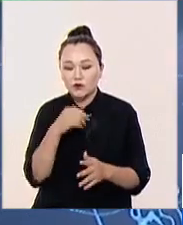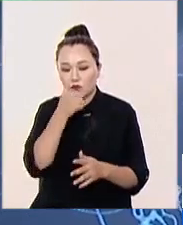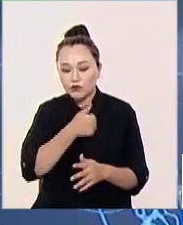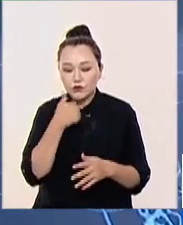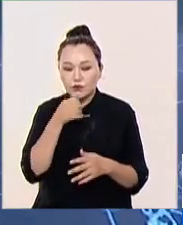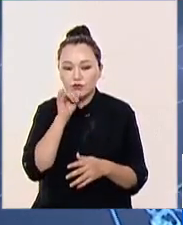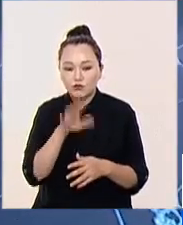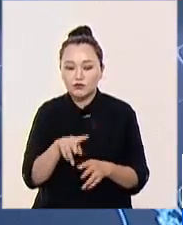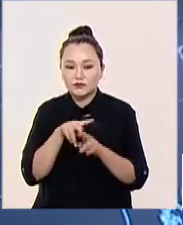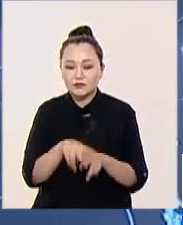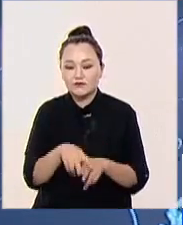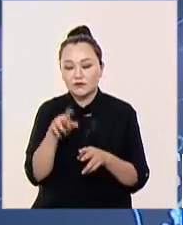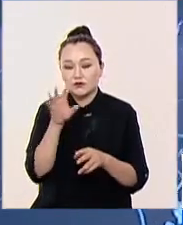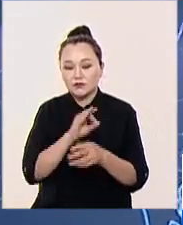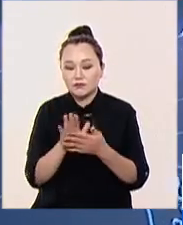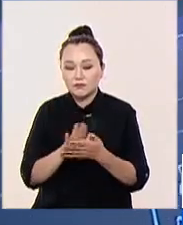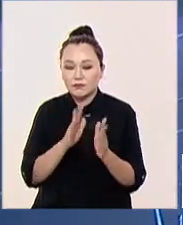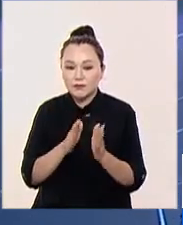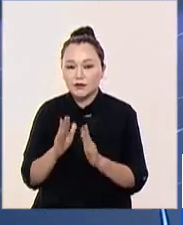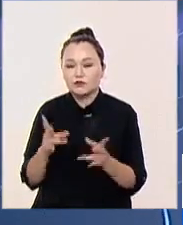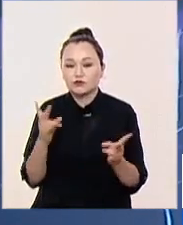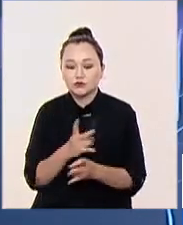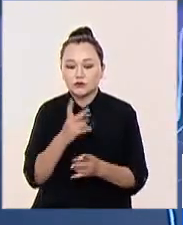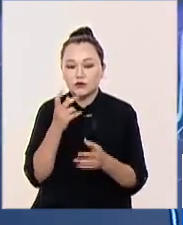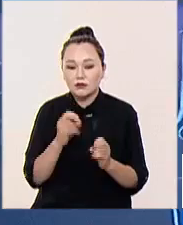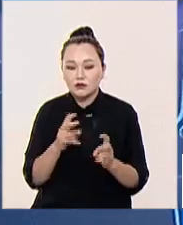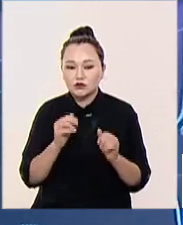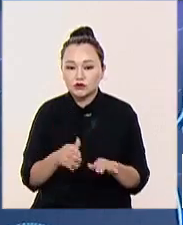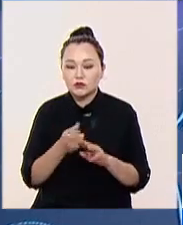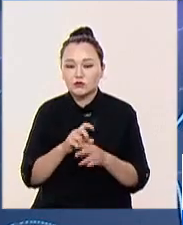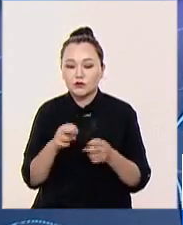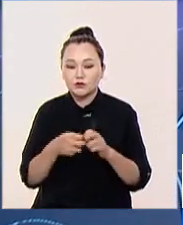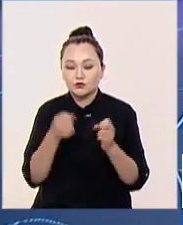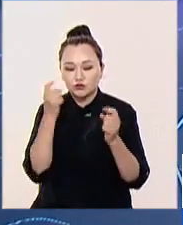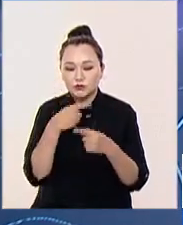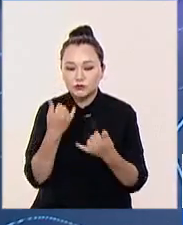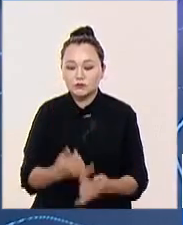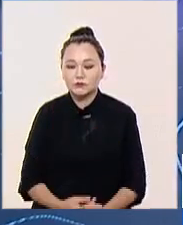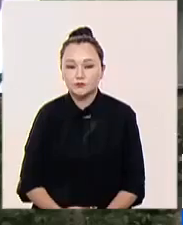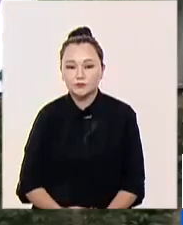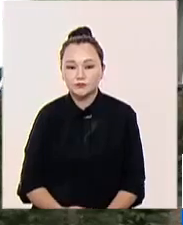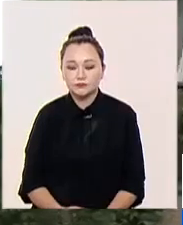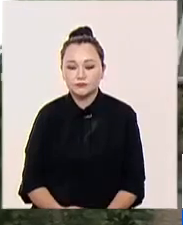они не могут заставить ее навести порядок. Как решить эту проблему, узнавала Адина Смагулова.